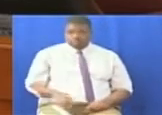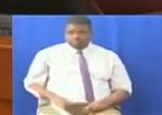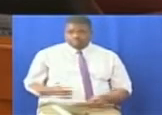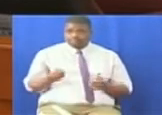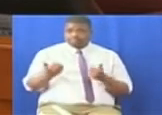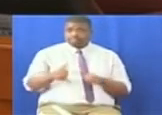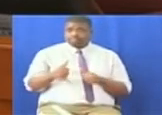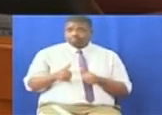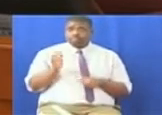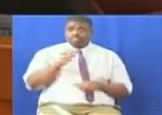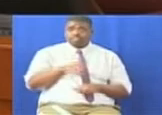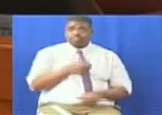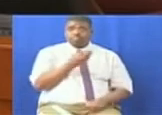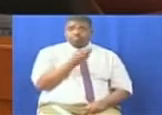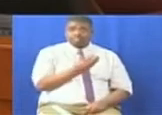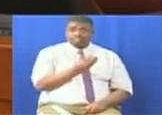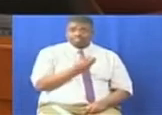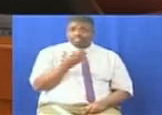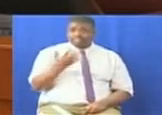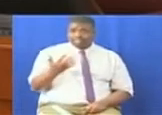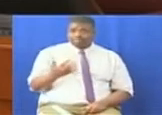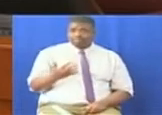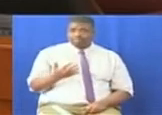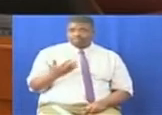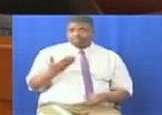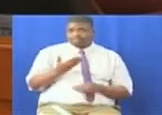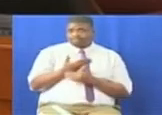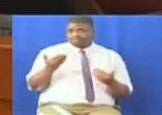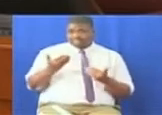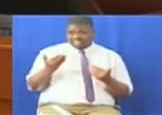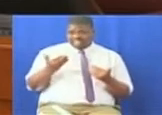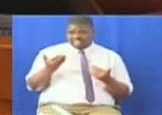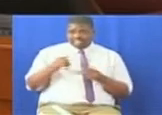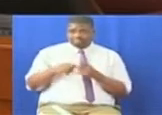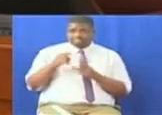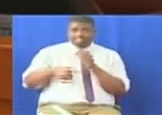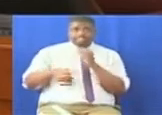mengine yakinizidi nita offload baadhi yake.